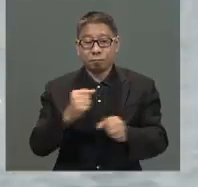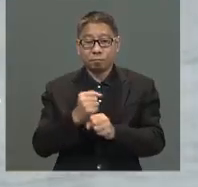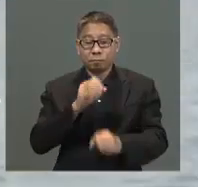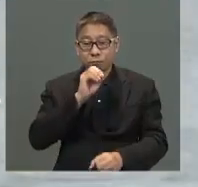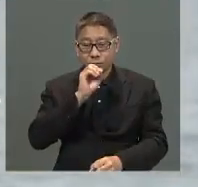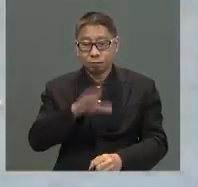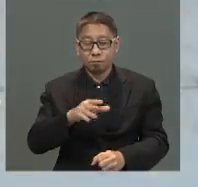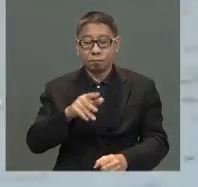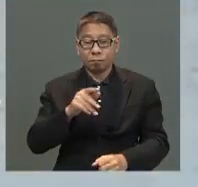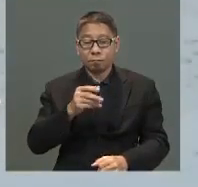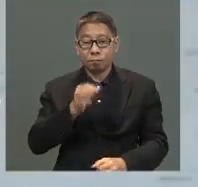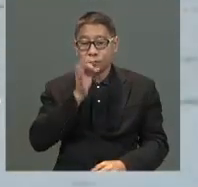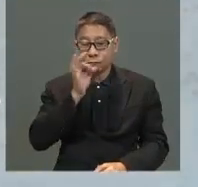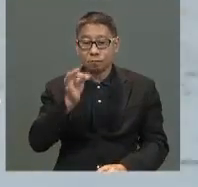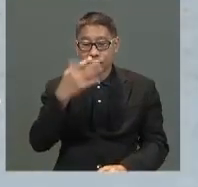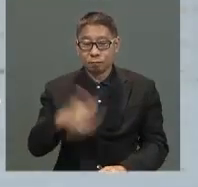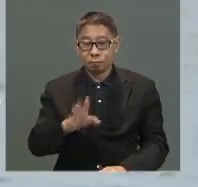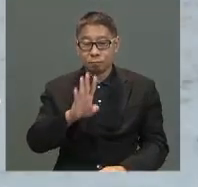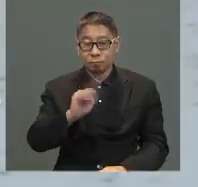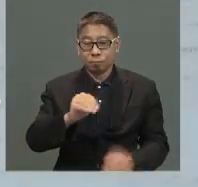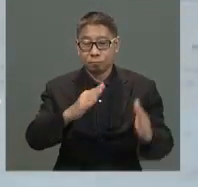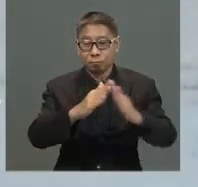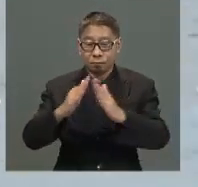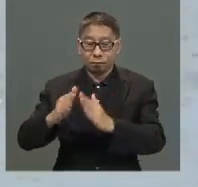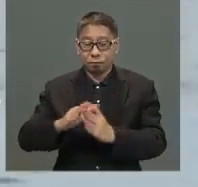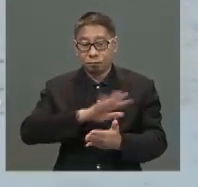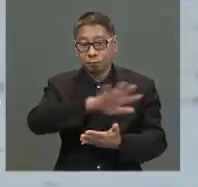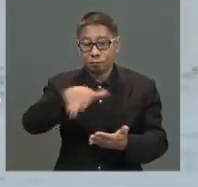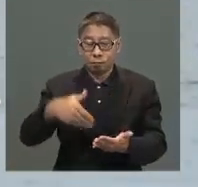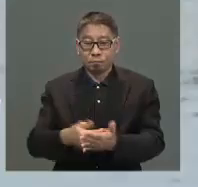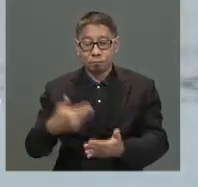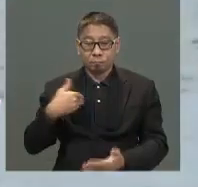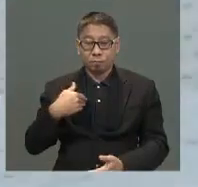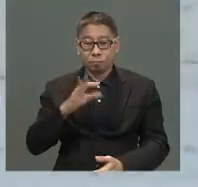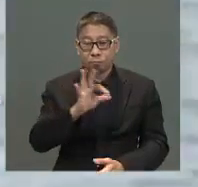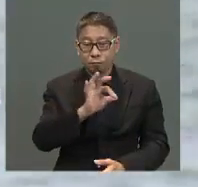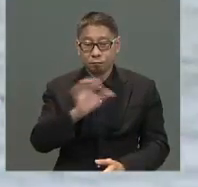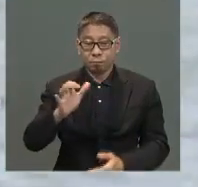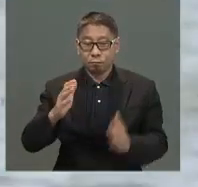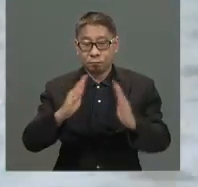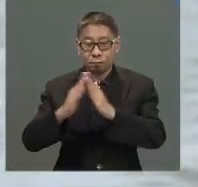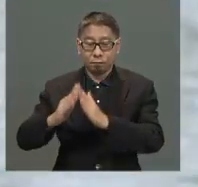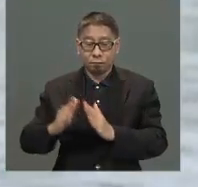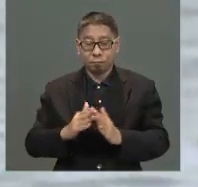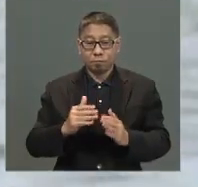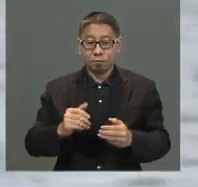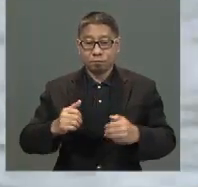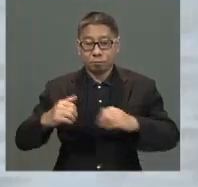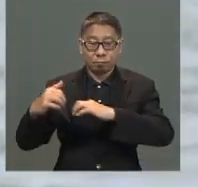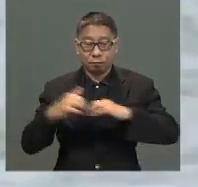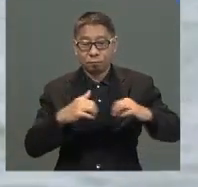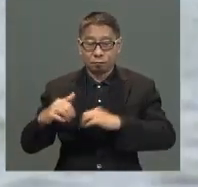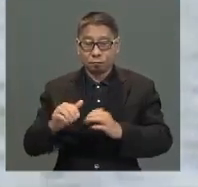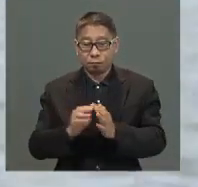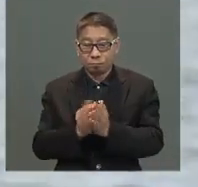แจ้งความกล่าวโทษร้องทุกข์แล้วจำนวน40หลังจากทั้งหมดที่มีอยู่กว่า900กว่าหลังค่ะ จริงหอยในครั้งนี้นอก